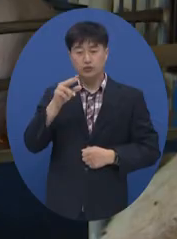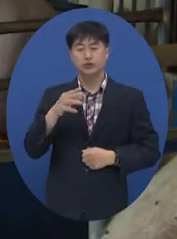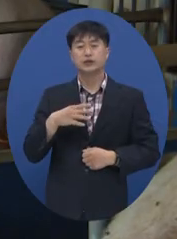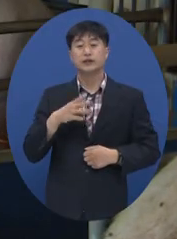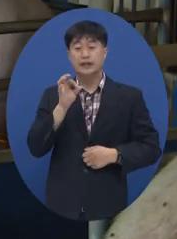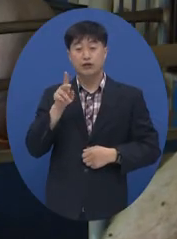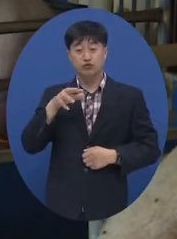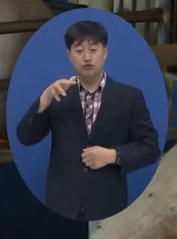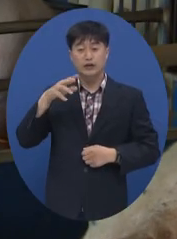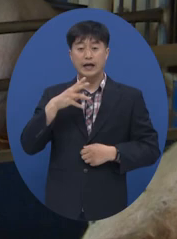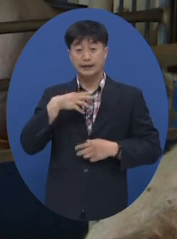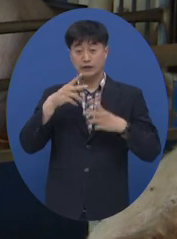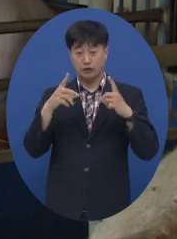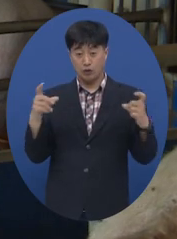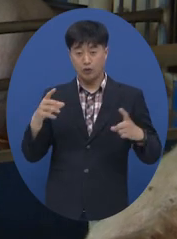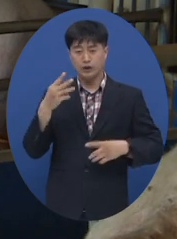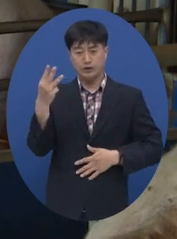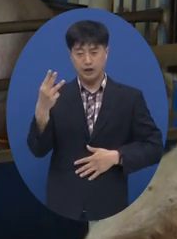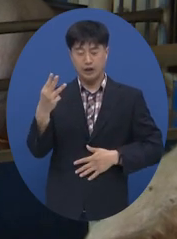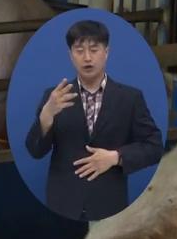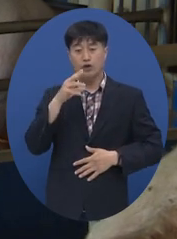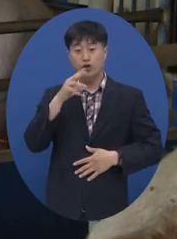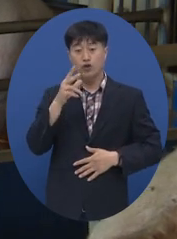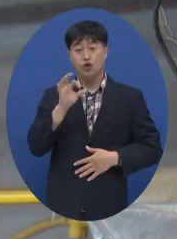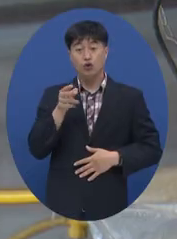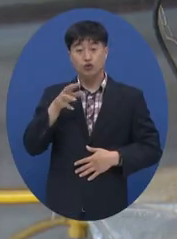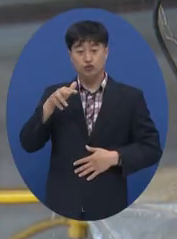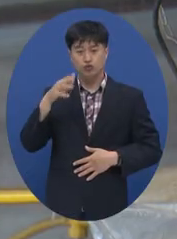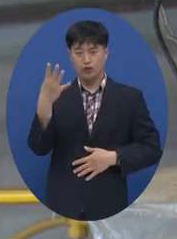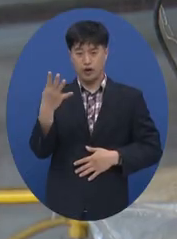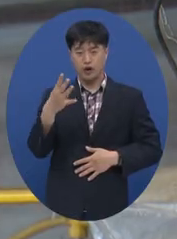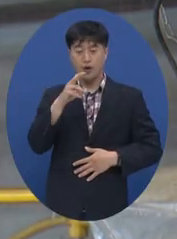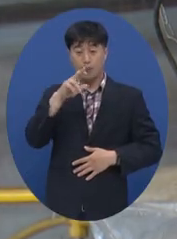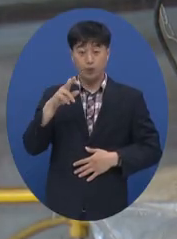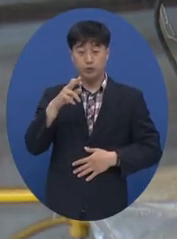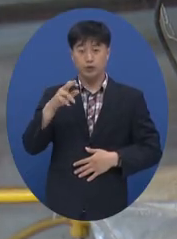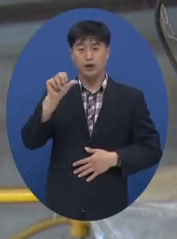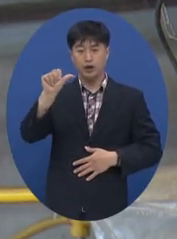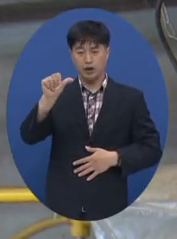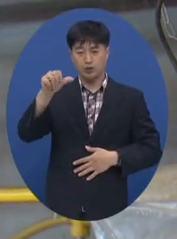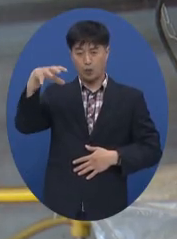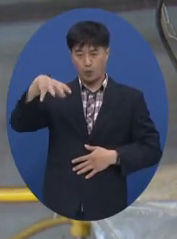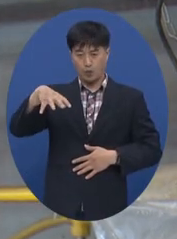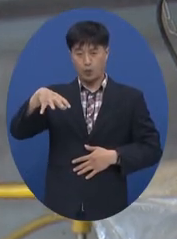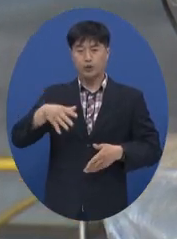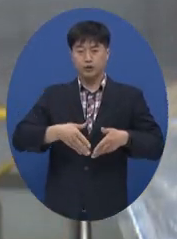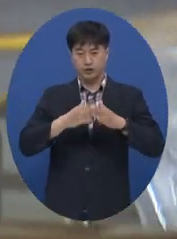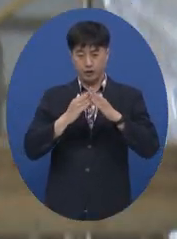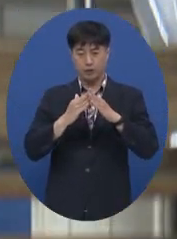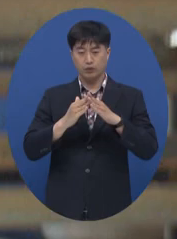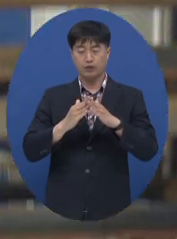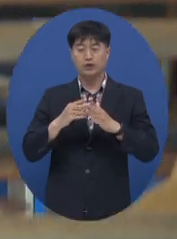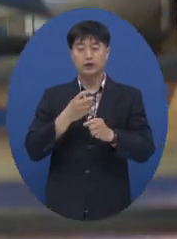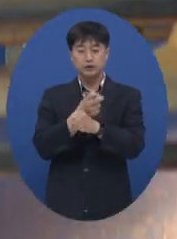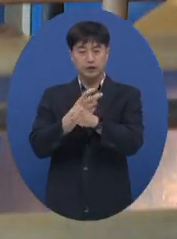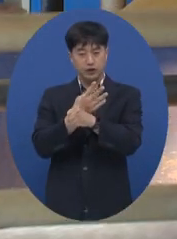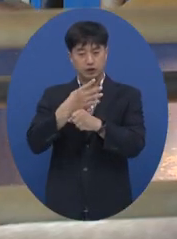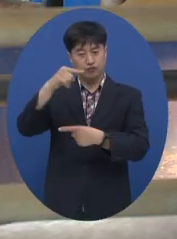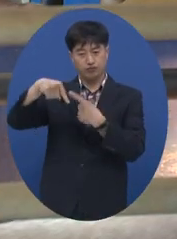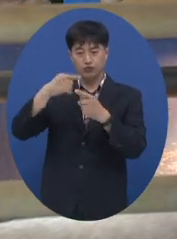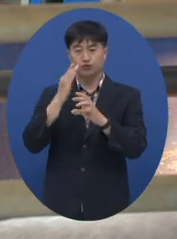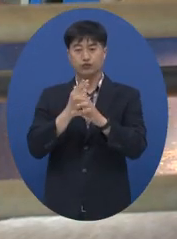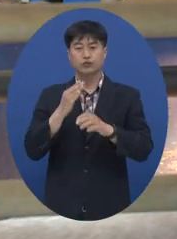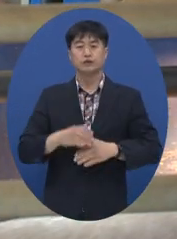안성, 이천에 각세 개소, 여주에는 네 개소, 포천에는 다섯 개소가 설치돼 24시간